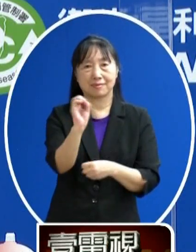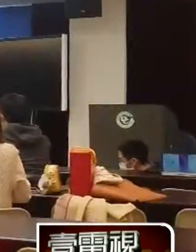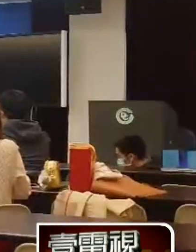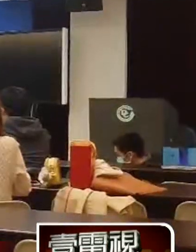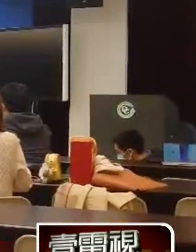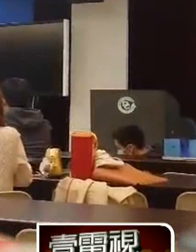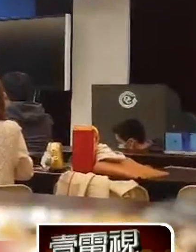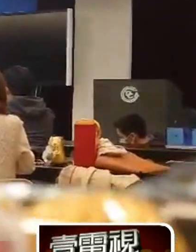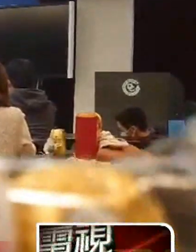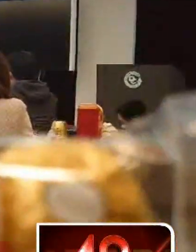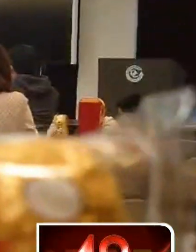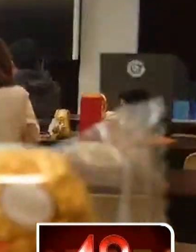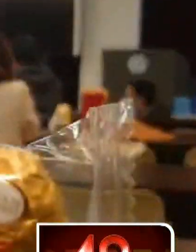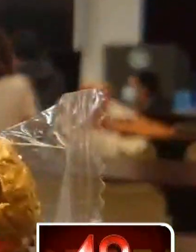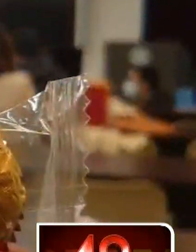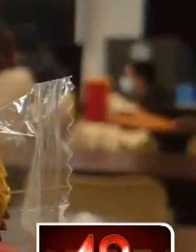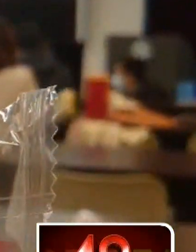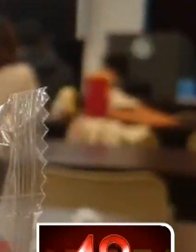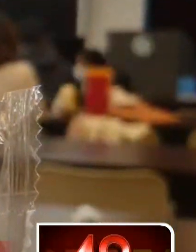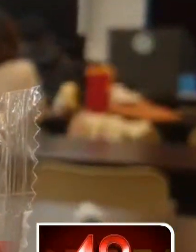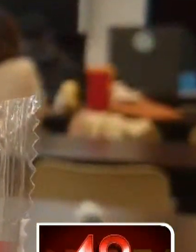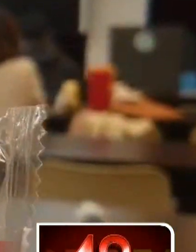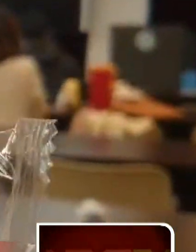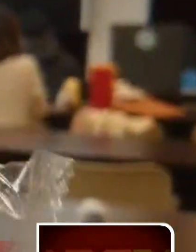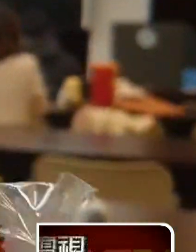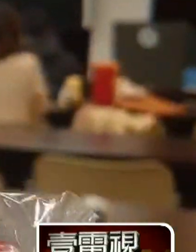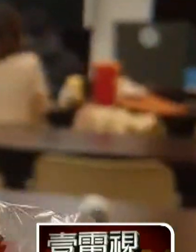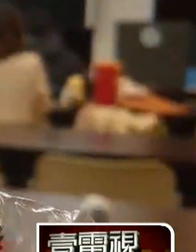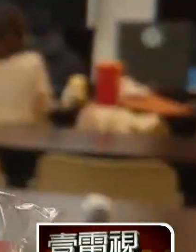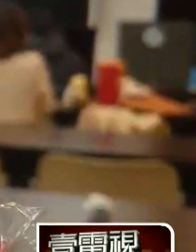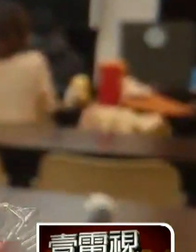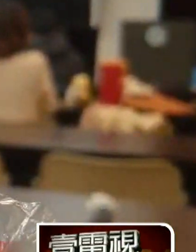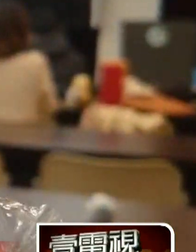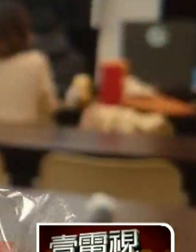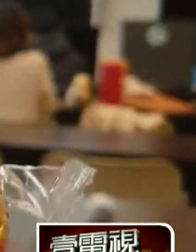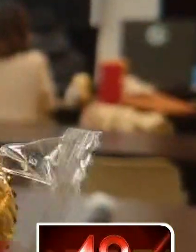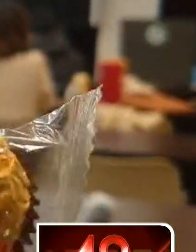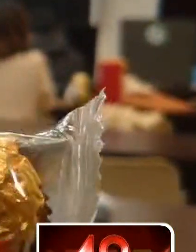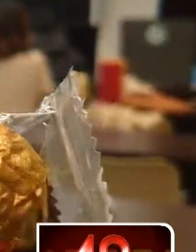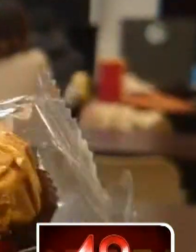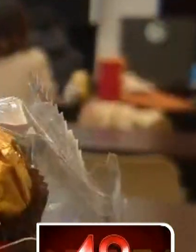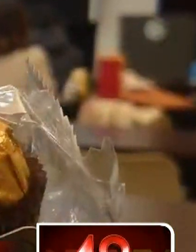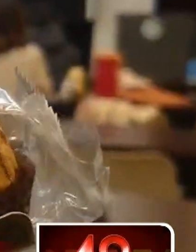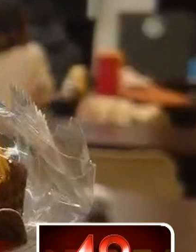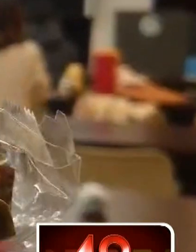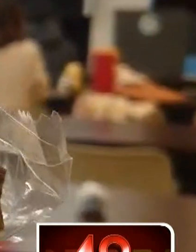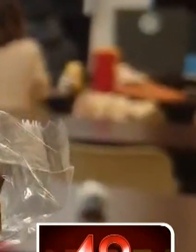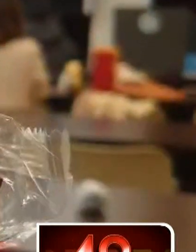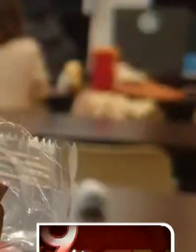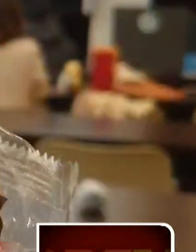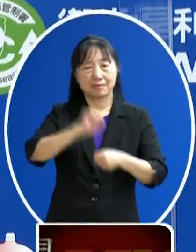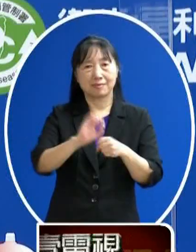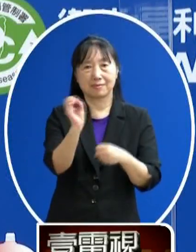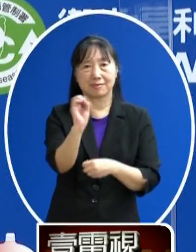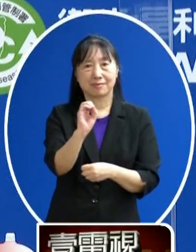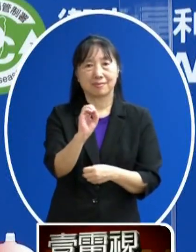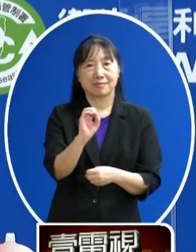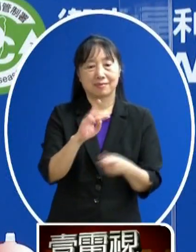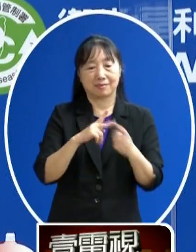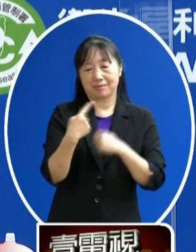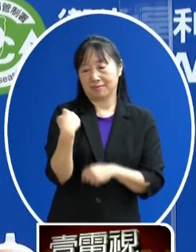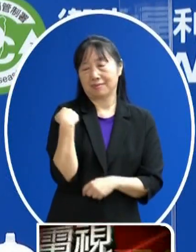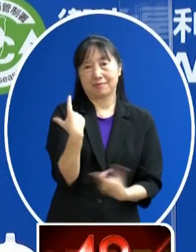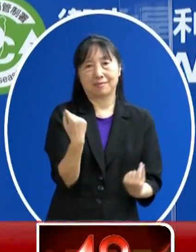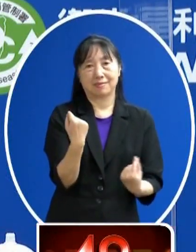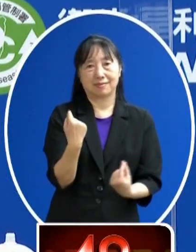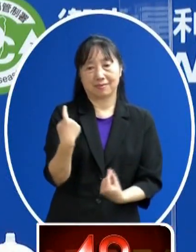这天贴心送上巧克力给现场媒体，还带来天大好消息，台湾十四号又零确诊， 连续两